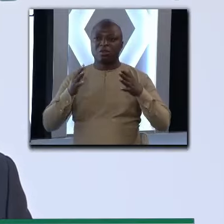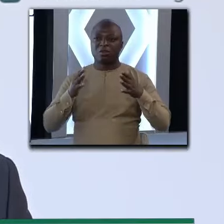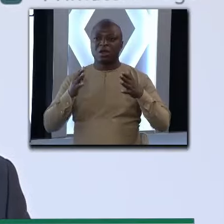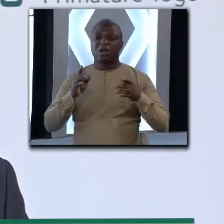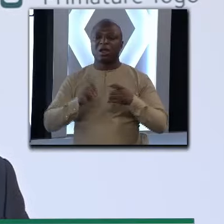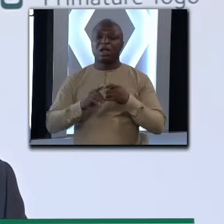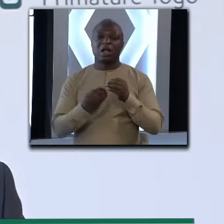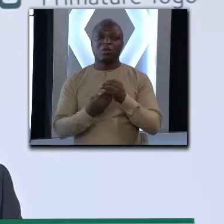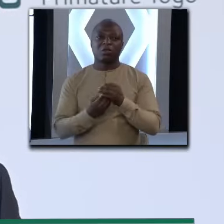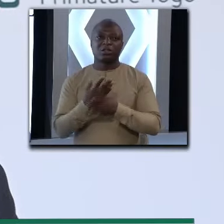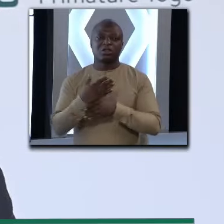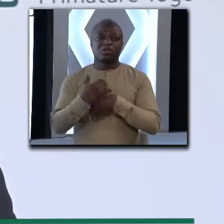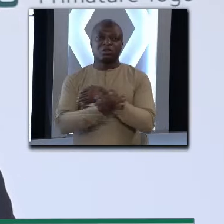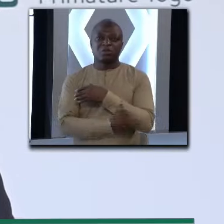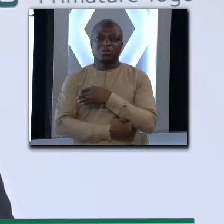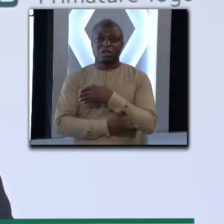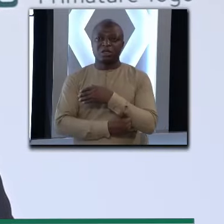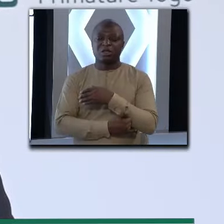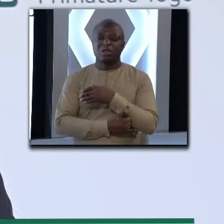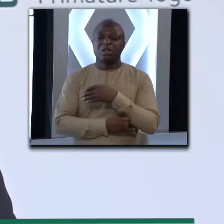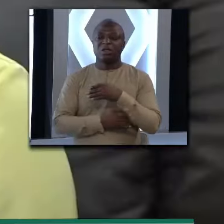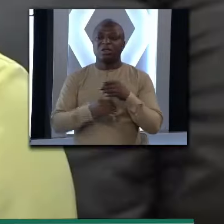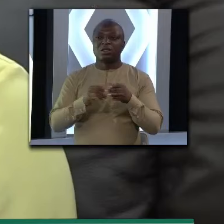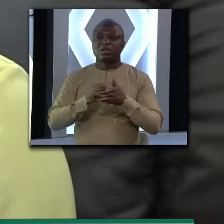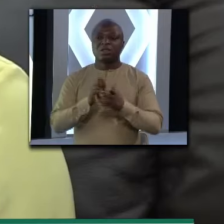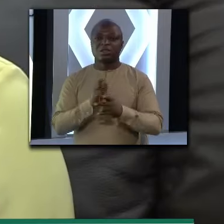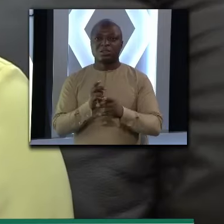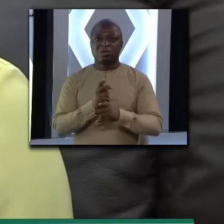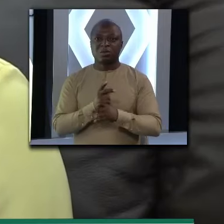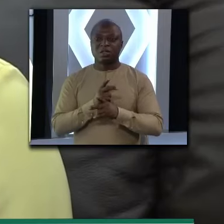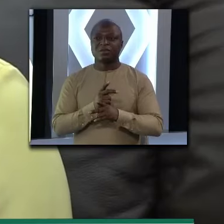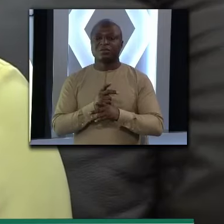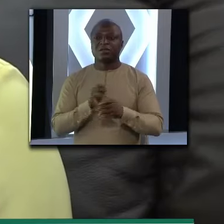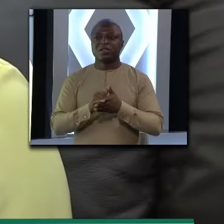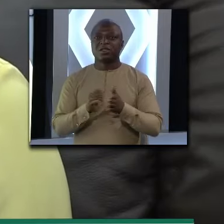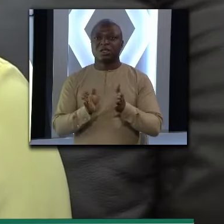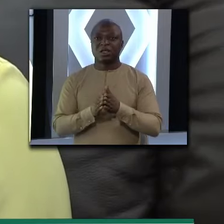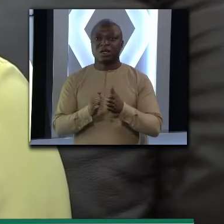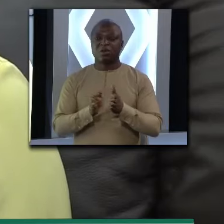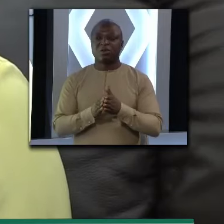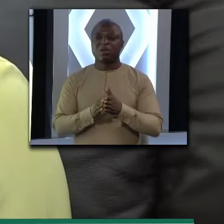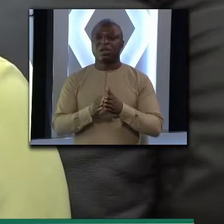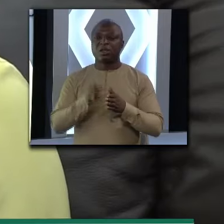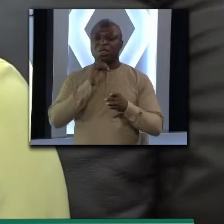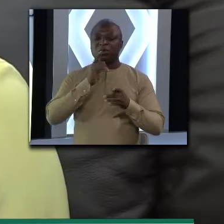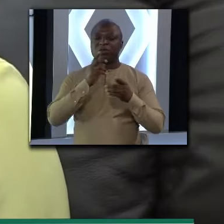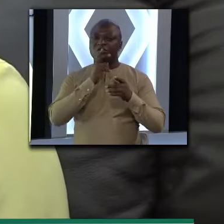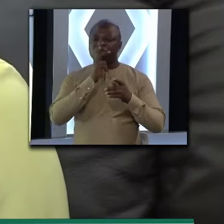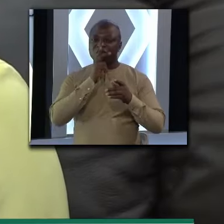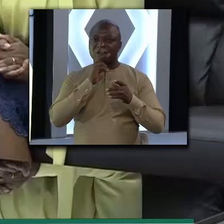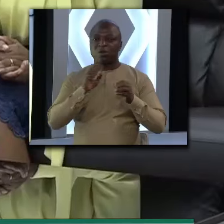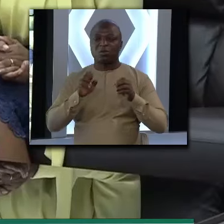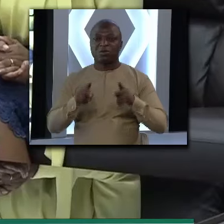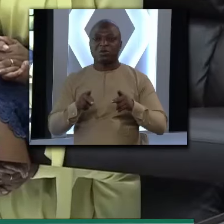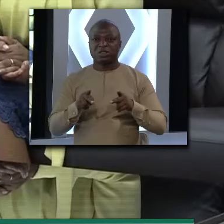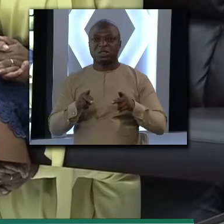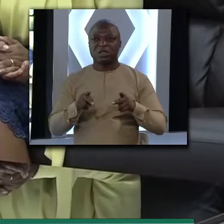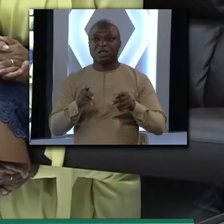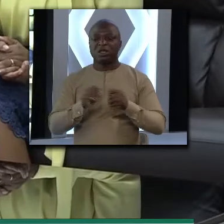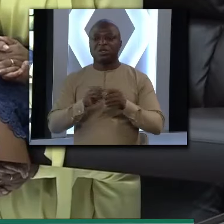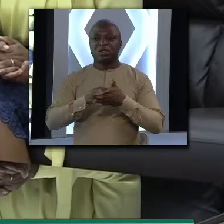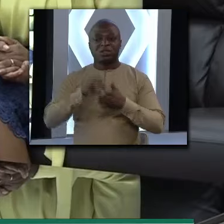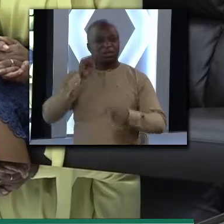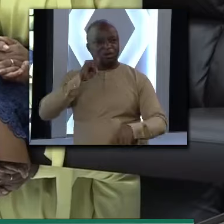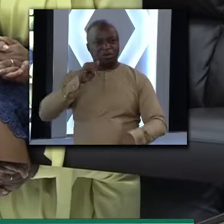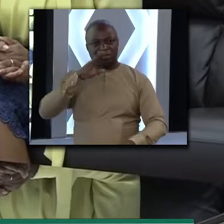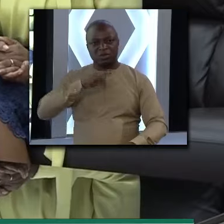la croissance du pays et à la stabilité du Togo. La rencontre a été une excellente opportunité selon Guillaume